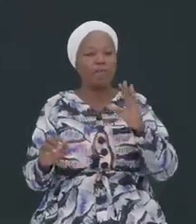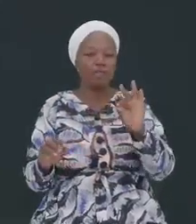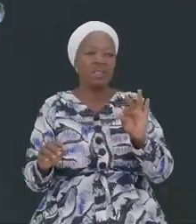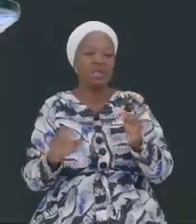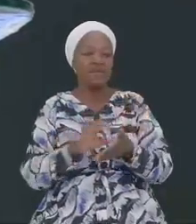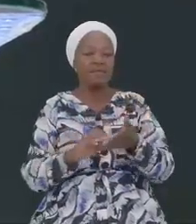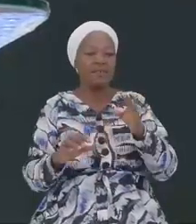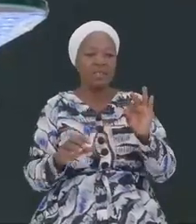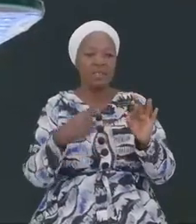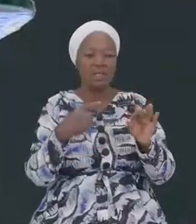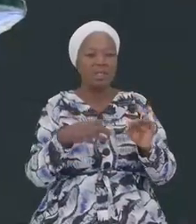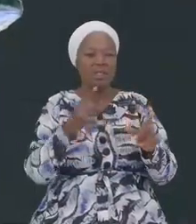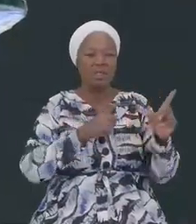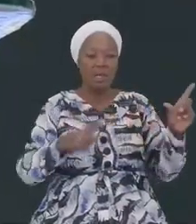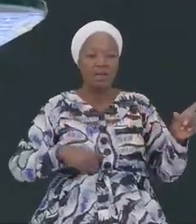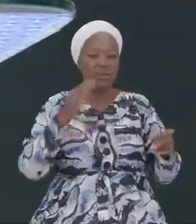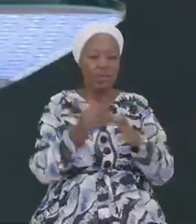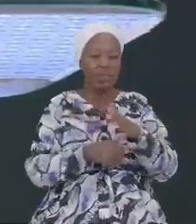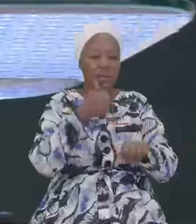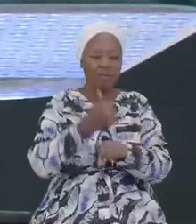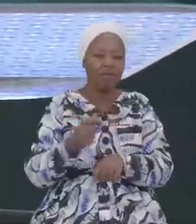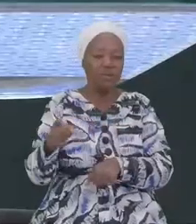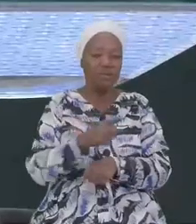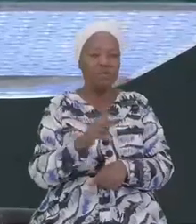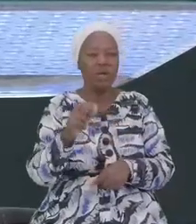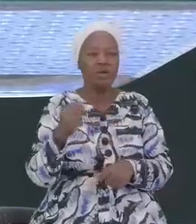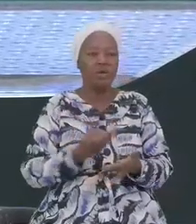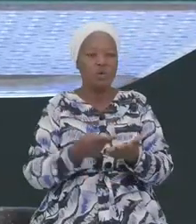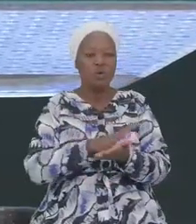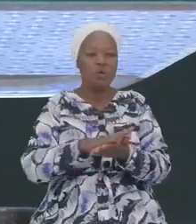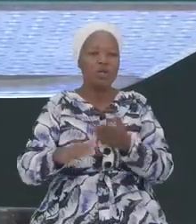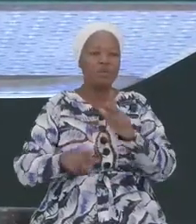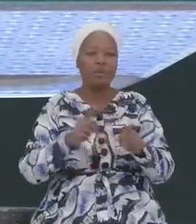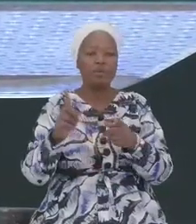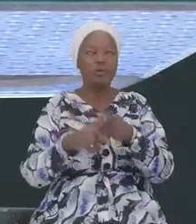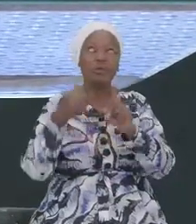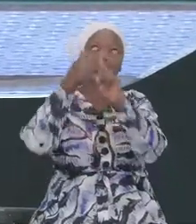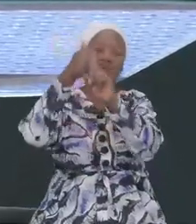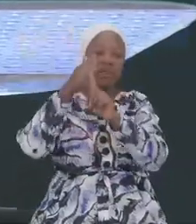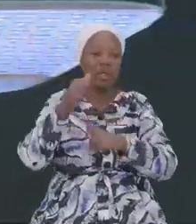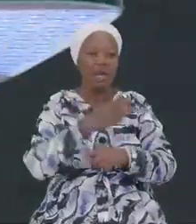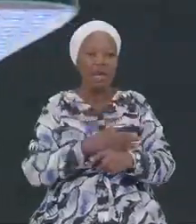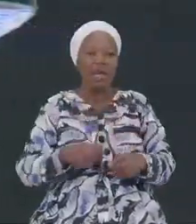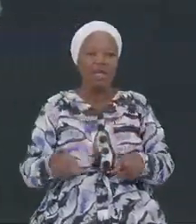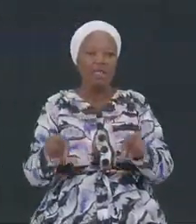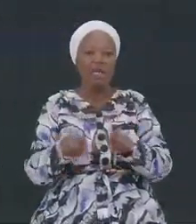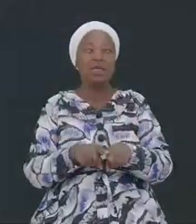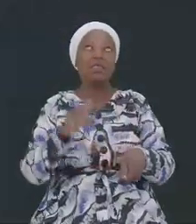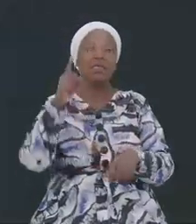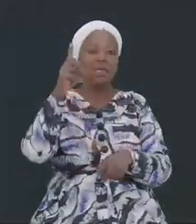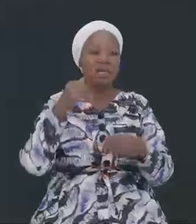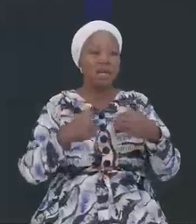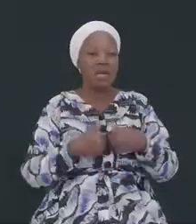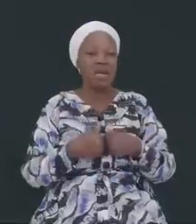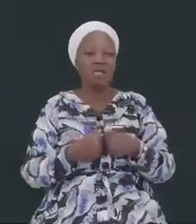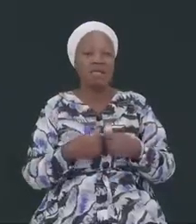Dans le verset 9, il dit, l'Éternel, tu seras pour l'Éternel un peuple saint, comme il te